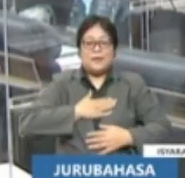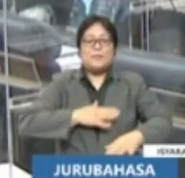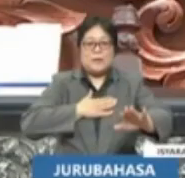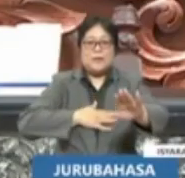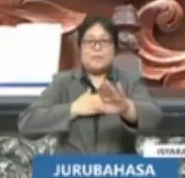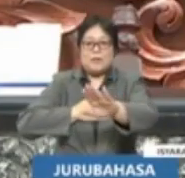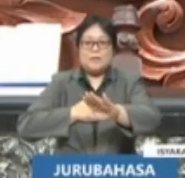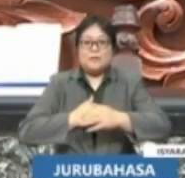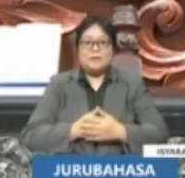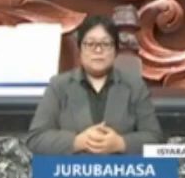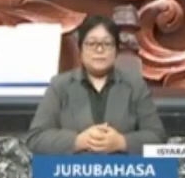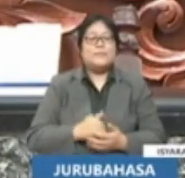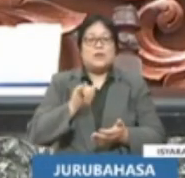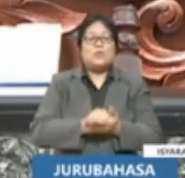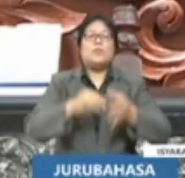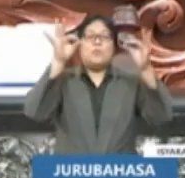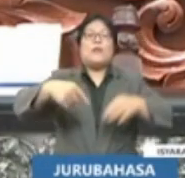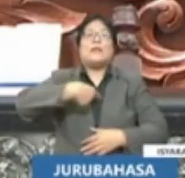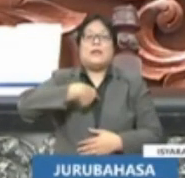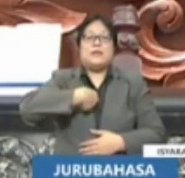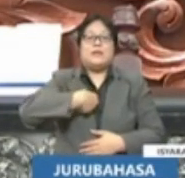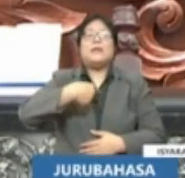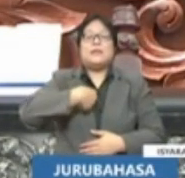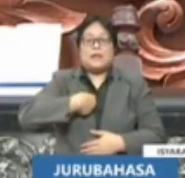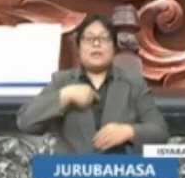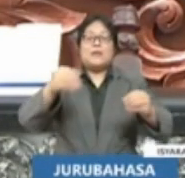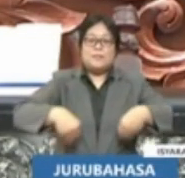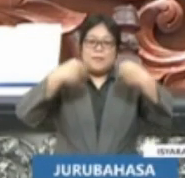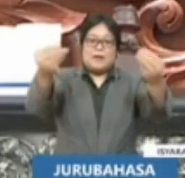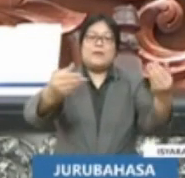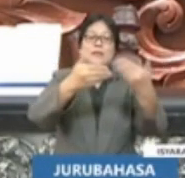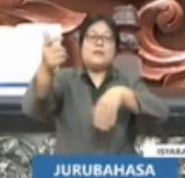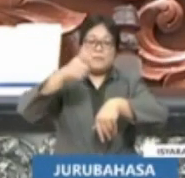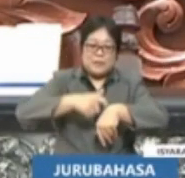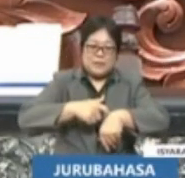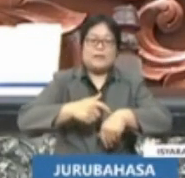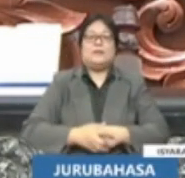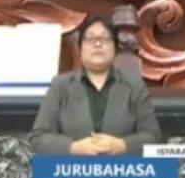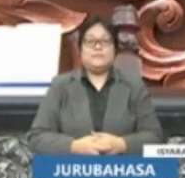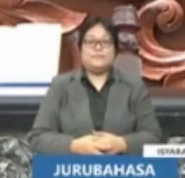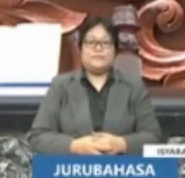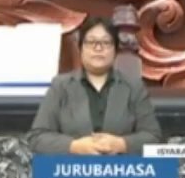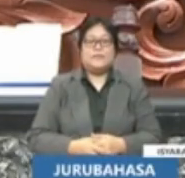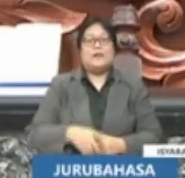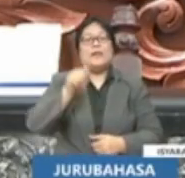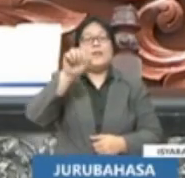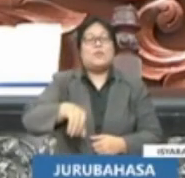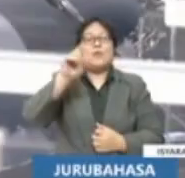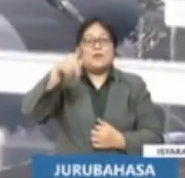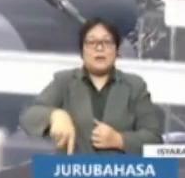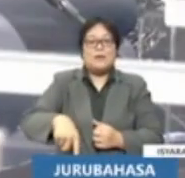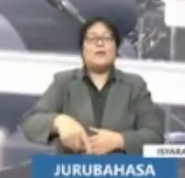Sabar semua. Sebenarnya itu keputusan saya lah. Saya yang membenarkan pelanjutan masa tu. So itu Tan Sri Yang